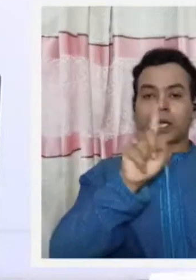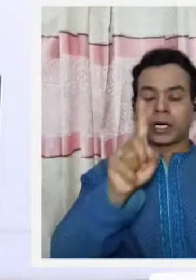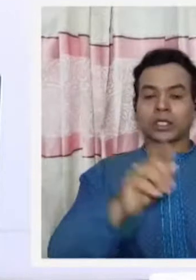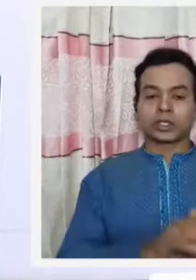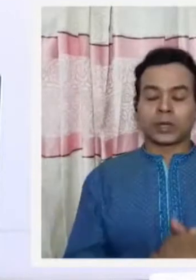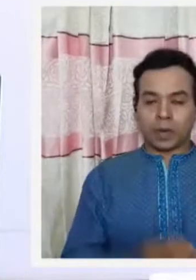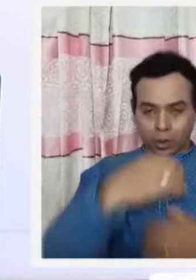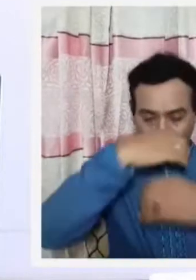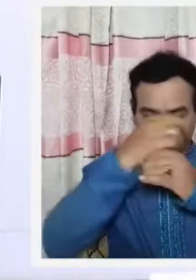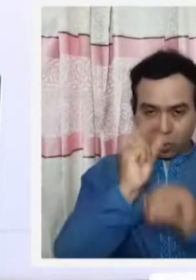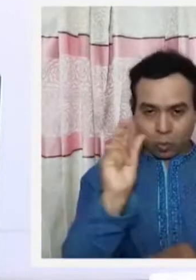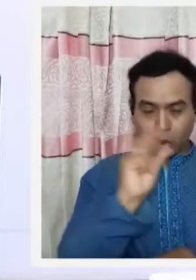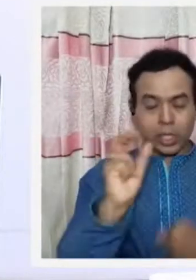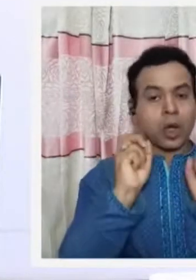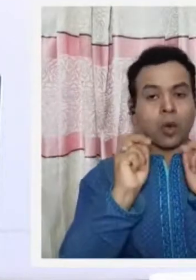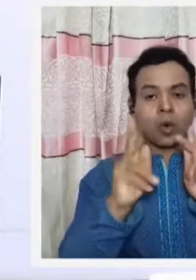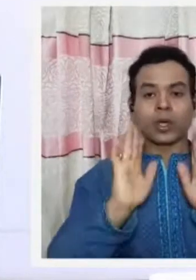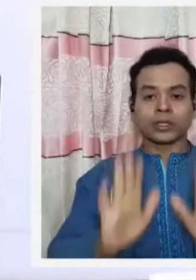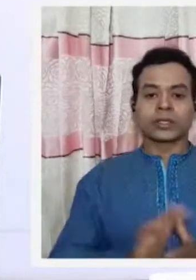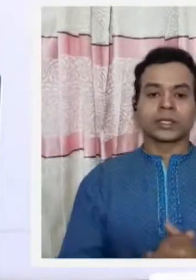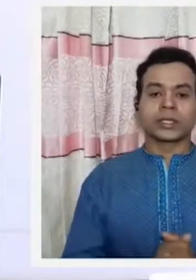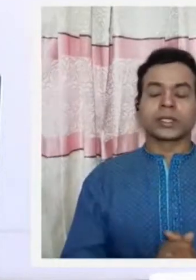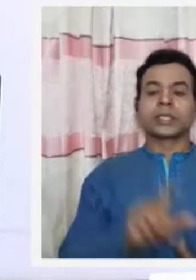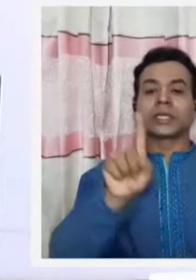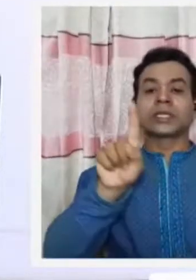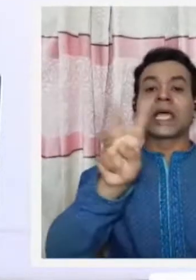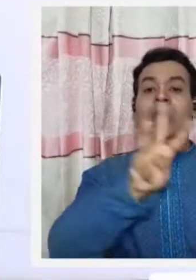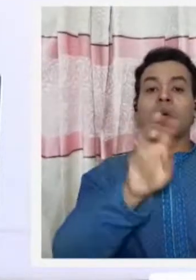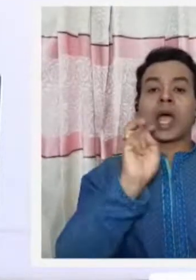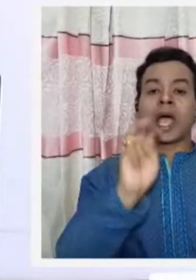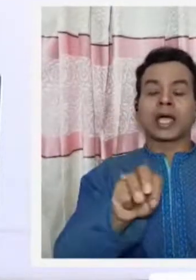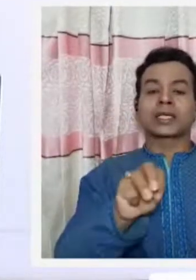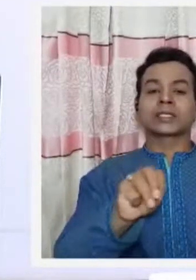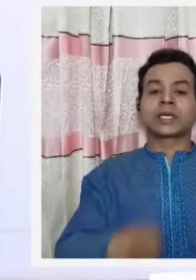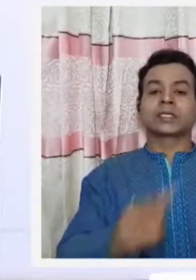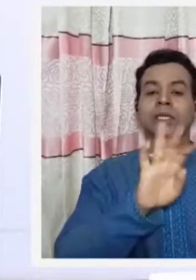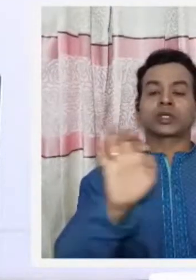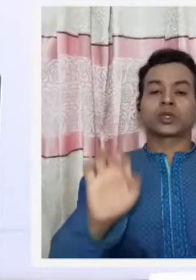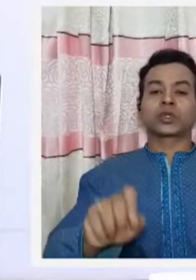13,460টি নমুনা। এ পর্যন্ত নমুনা পরীক্ষা হয়েছে